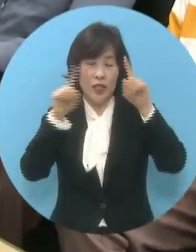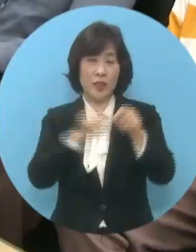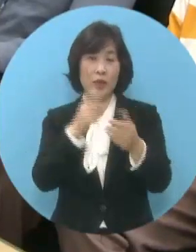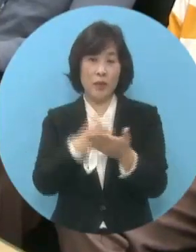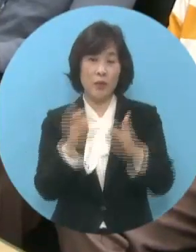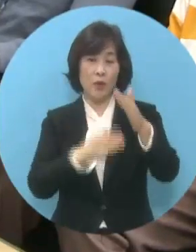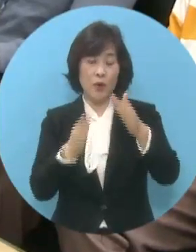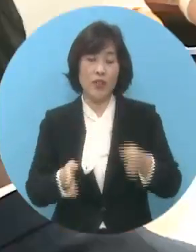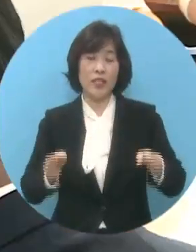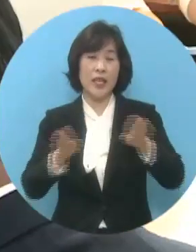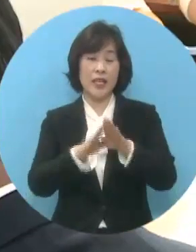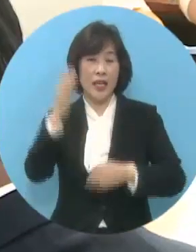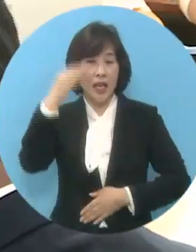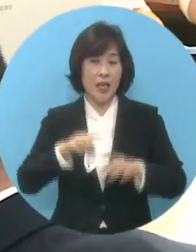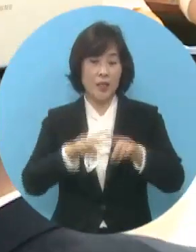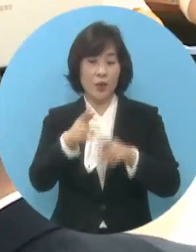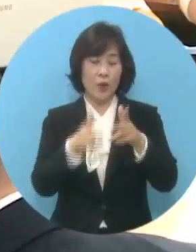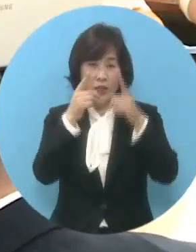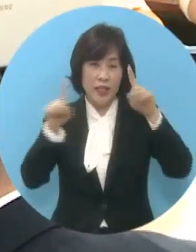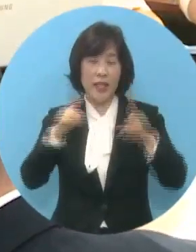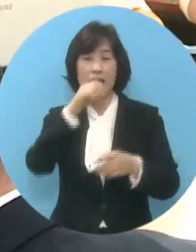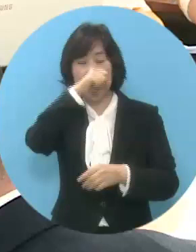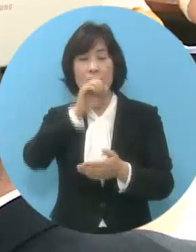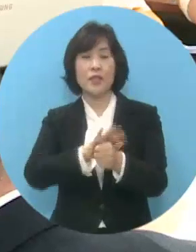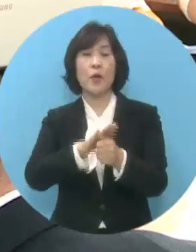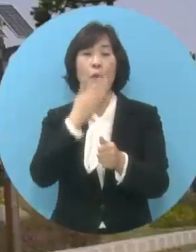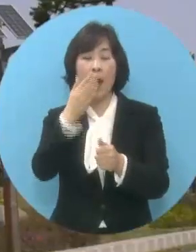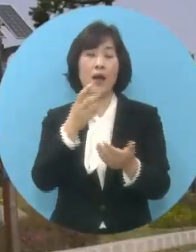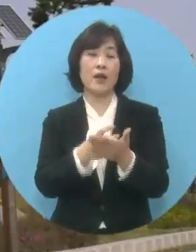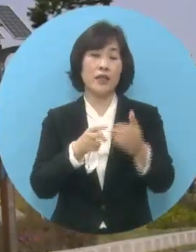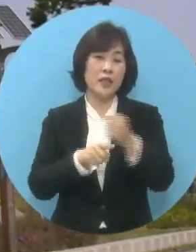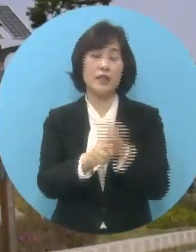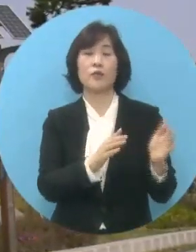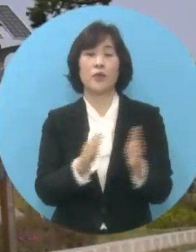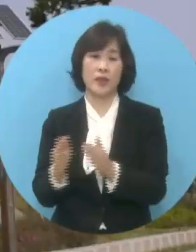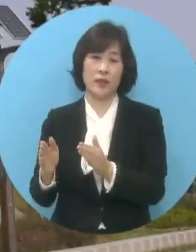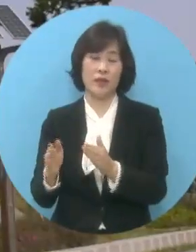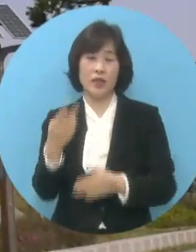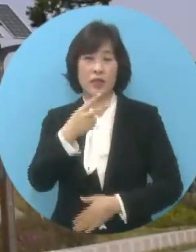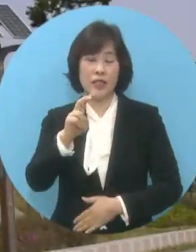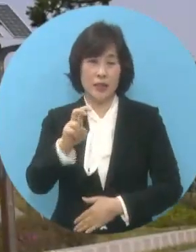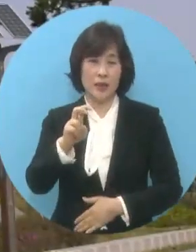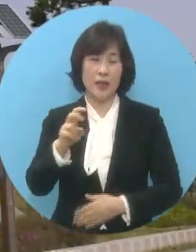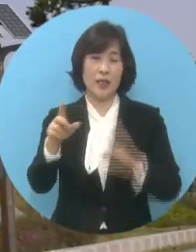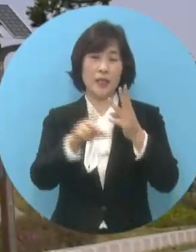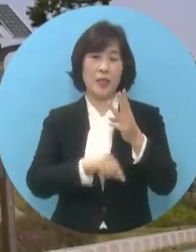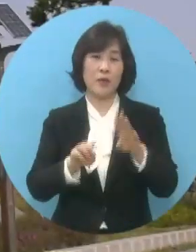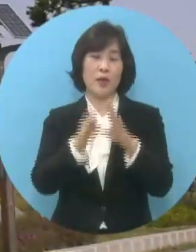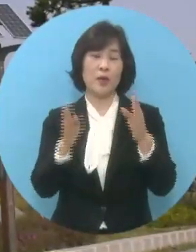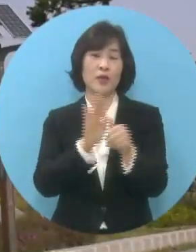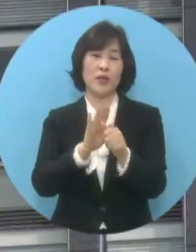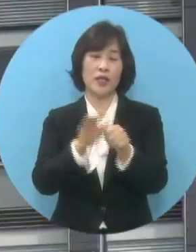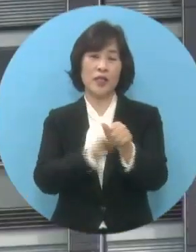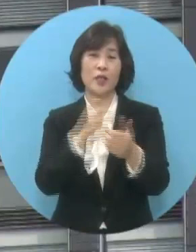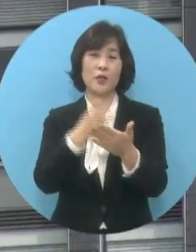한전공대특별법은 공공기관이 한전공대에 재정지원을 할 수 있도록 법적 근거를 마련하고 2020년 3월 개교를